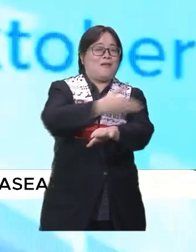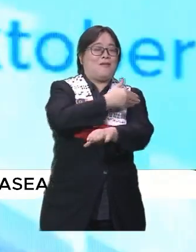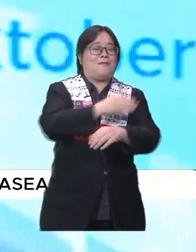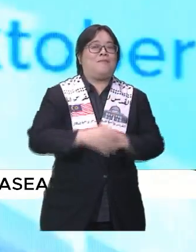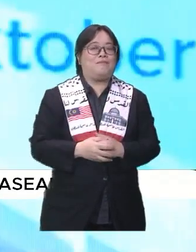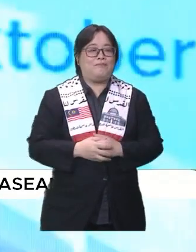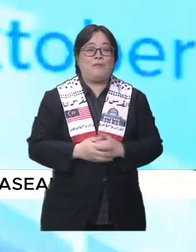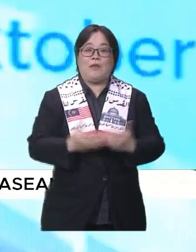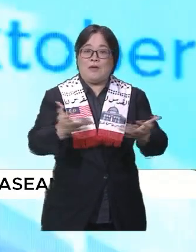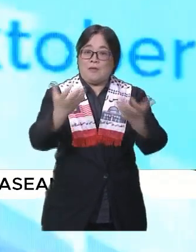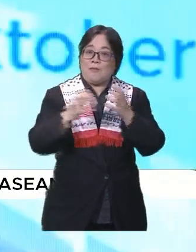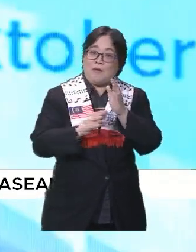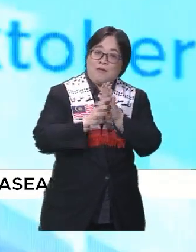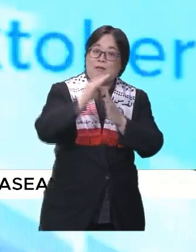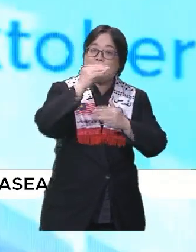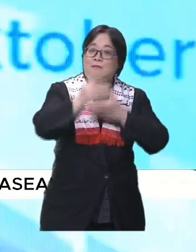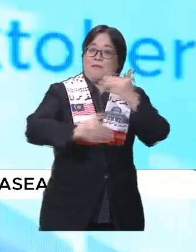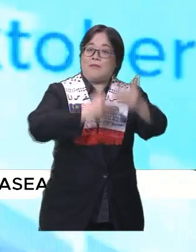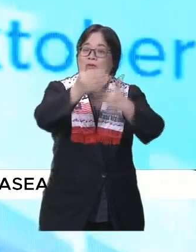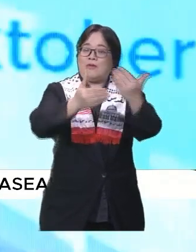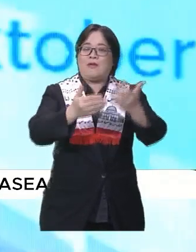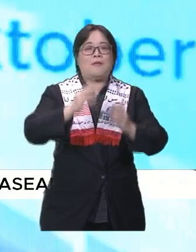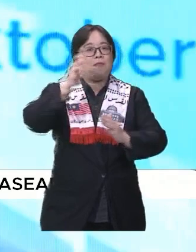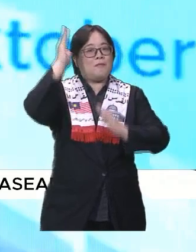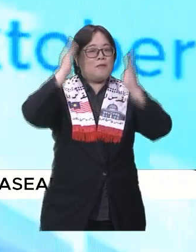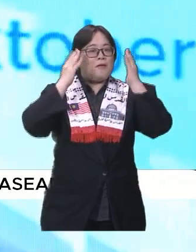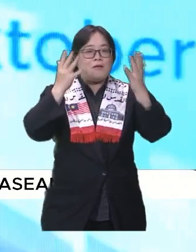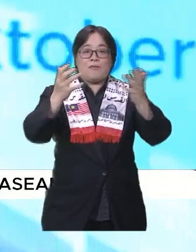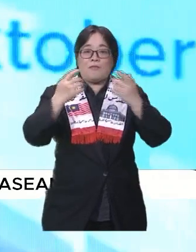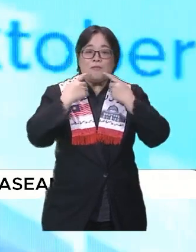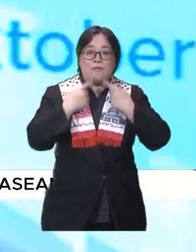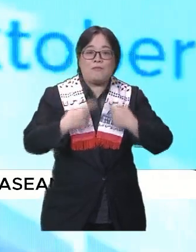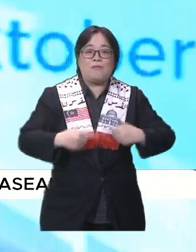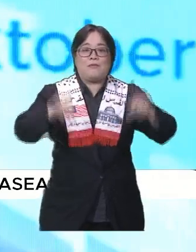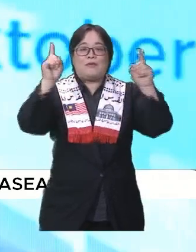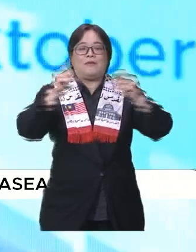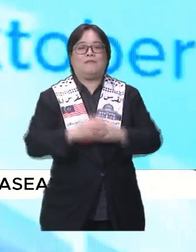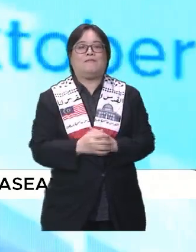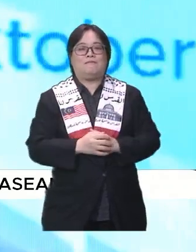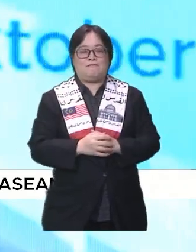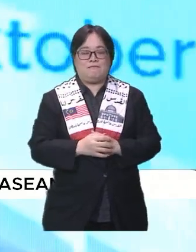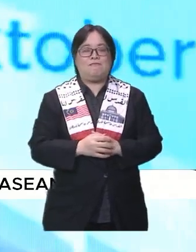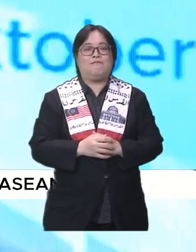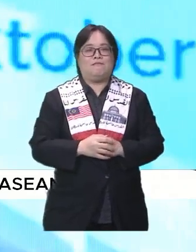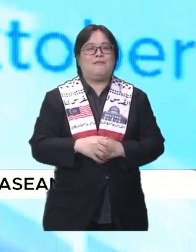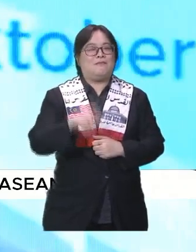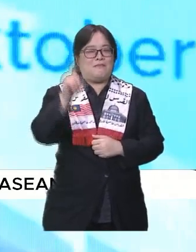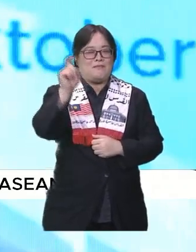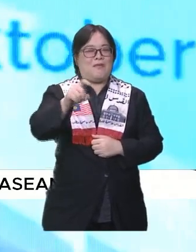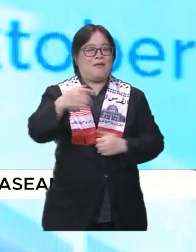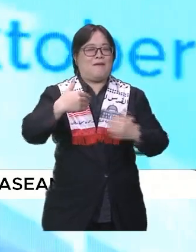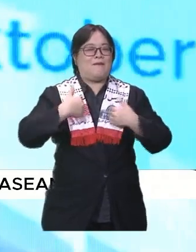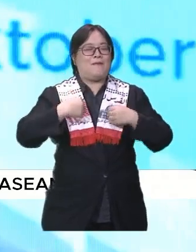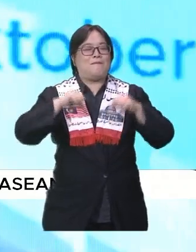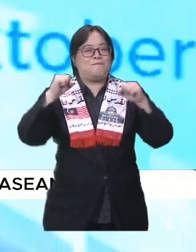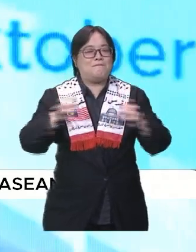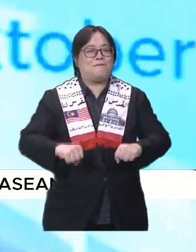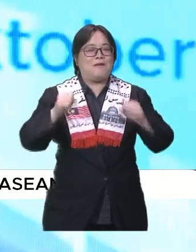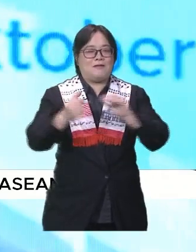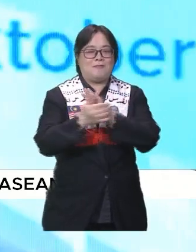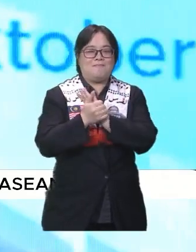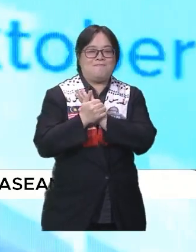kita mahu maju dan pastikan Malaysia ini berjaya kita harus punyai keupayaan